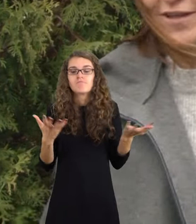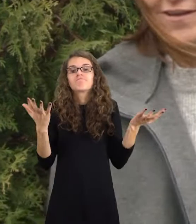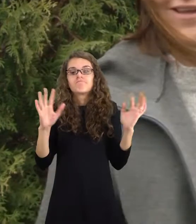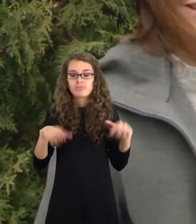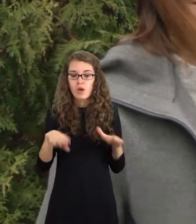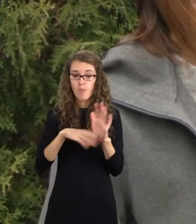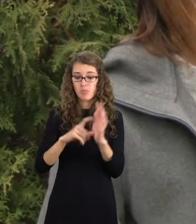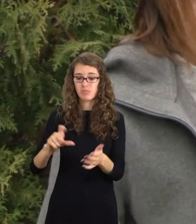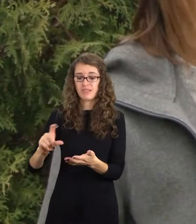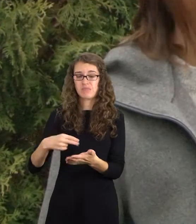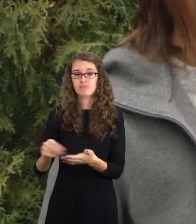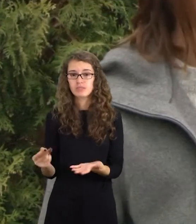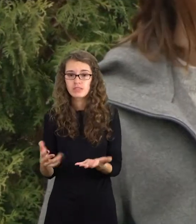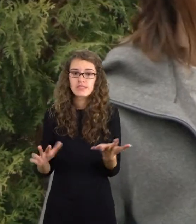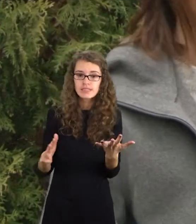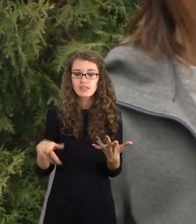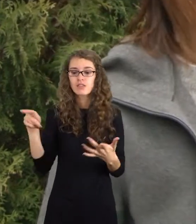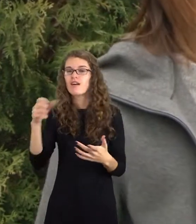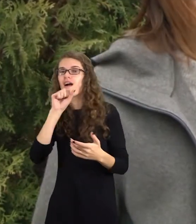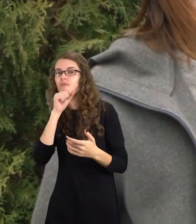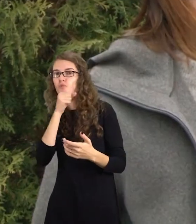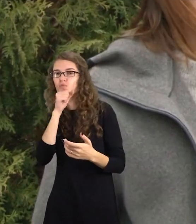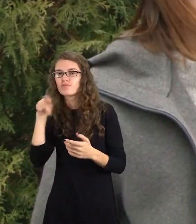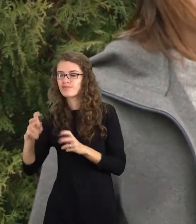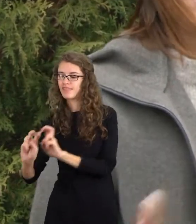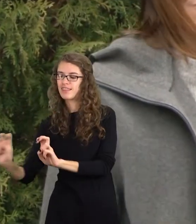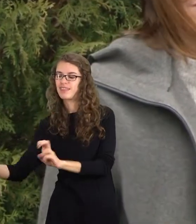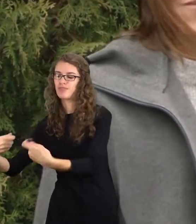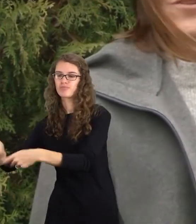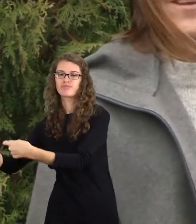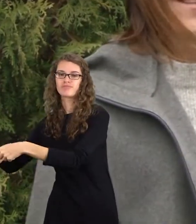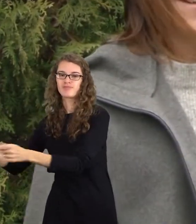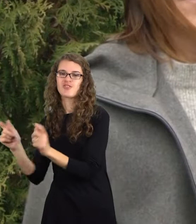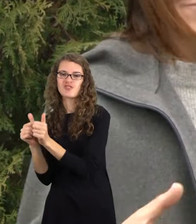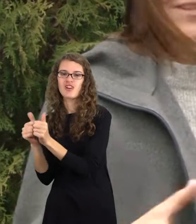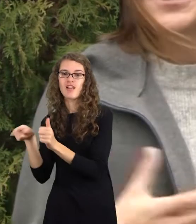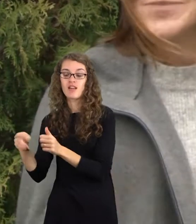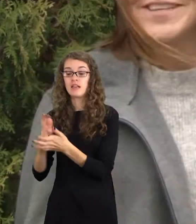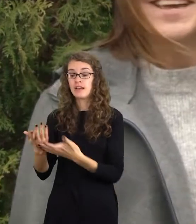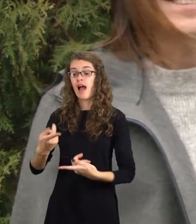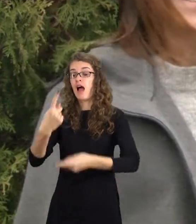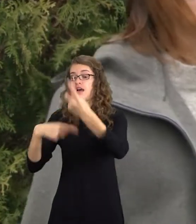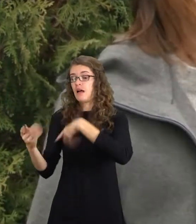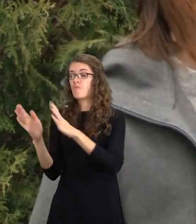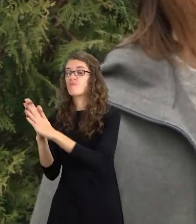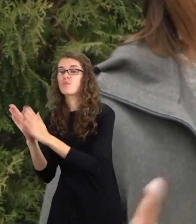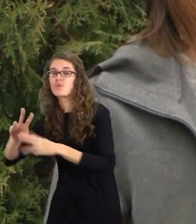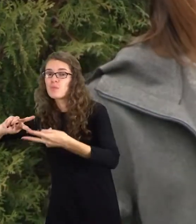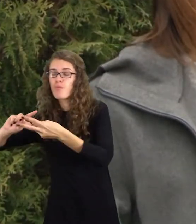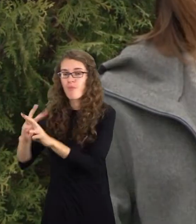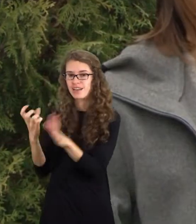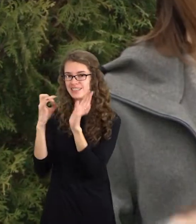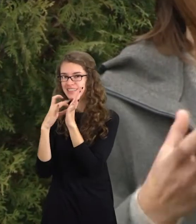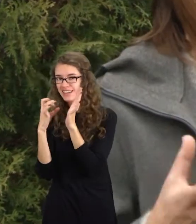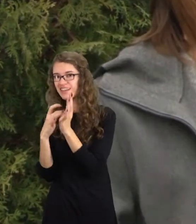pirkau įdėklą prie kapų, galvoju, grįšiu pas tą moterytę ir bandysiu apsikeisti, iškeisti